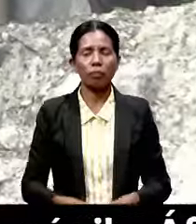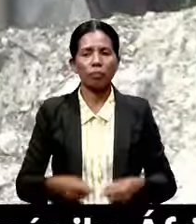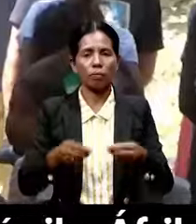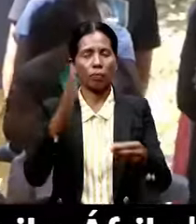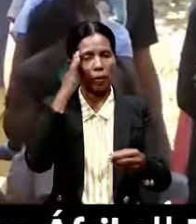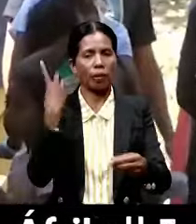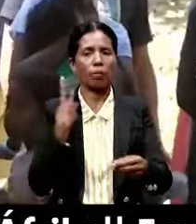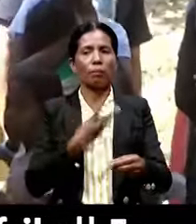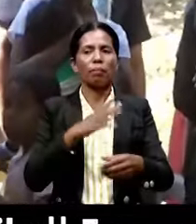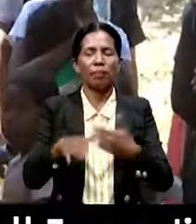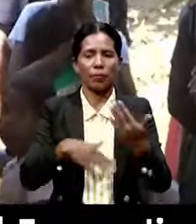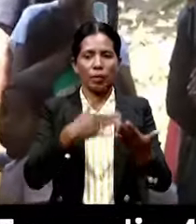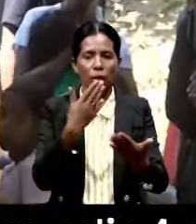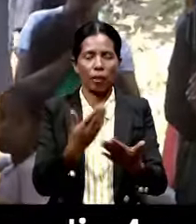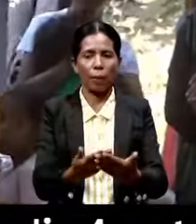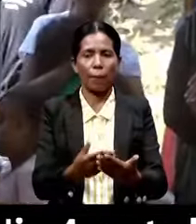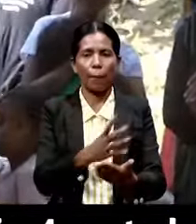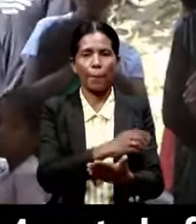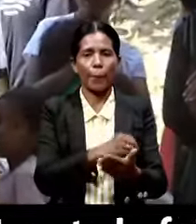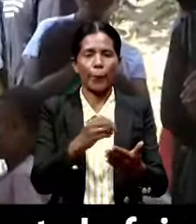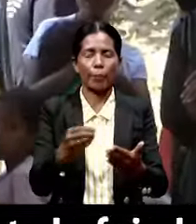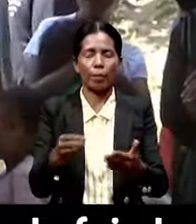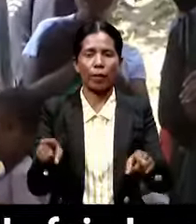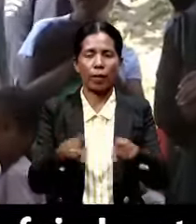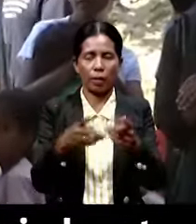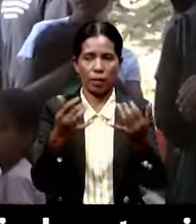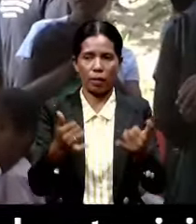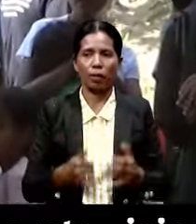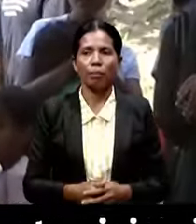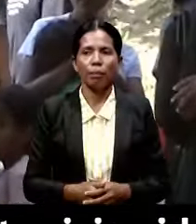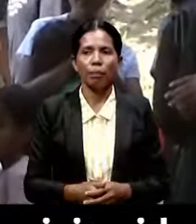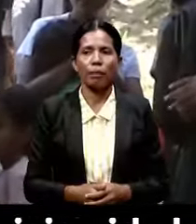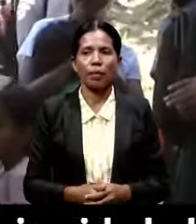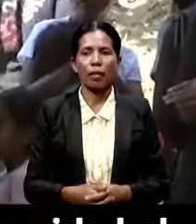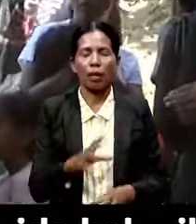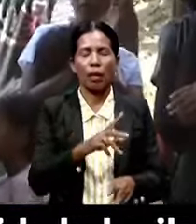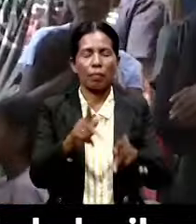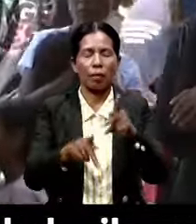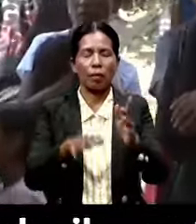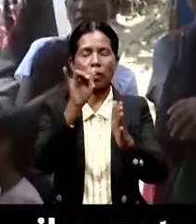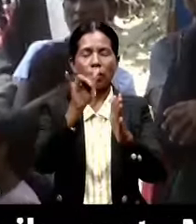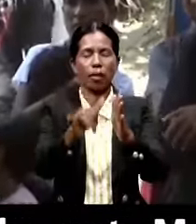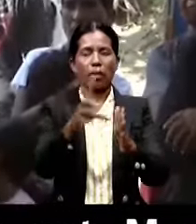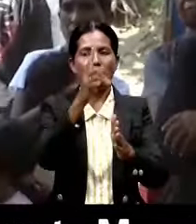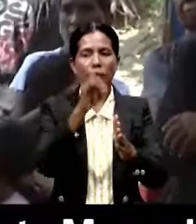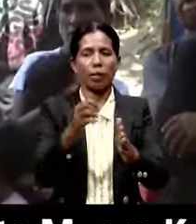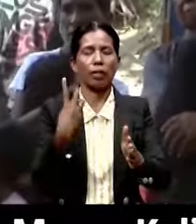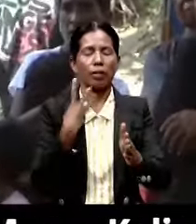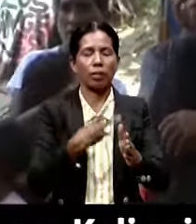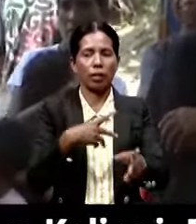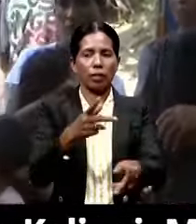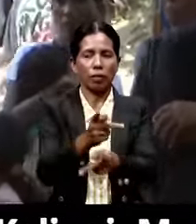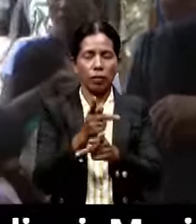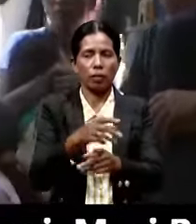Praita tem que ser salva. Fo Sira nebe makane saia. Fo Sira nebe makaleu kapital diri, tem que ser itakujado, uri